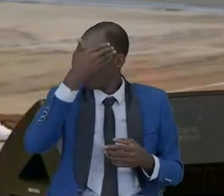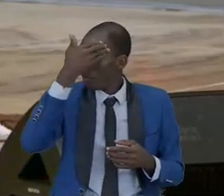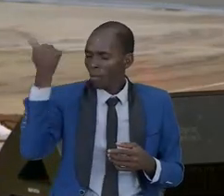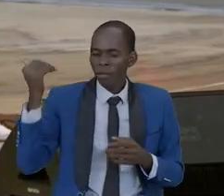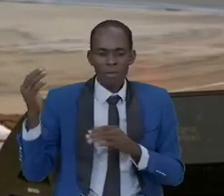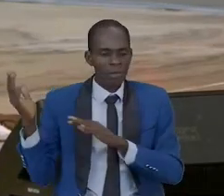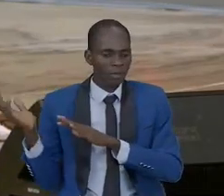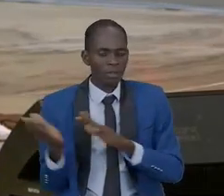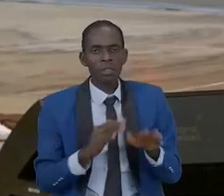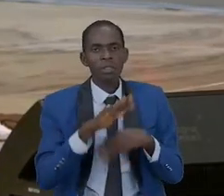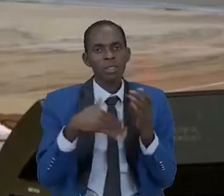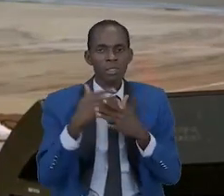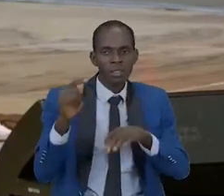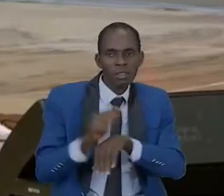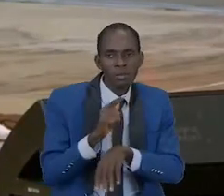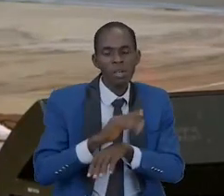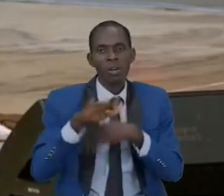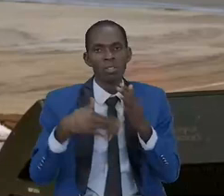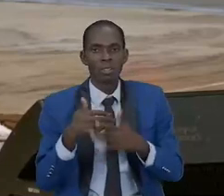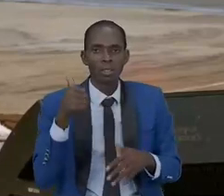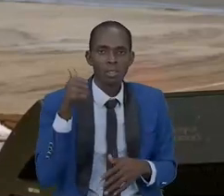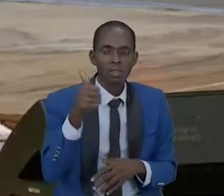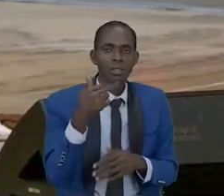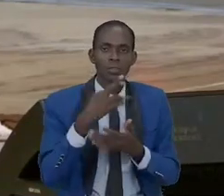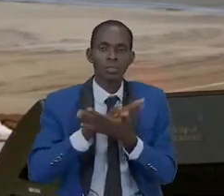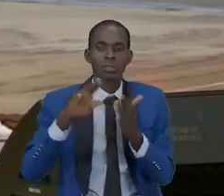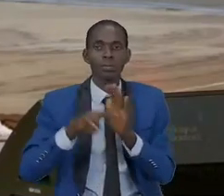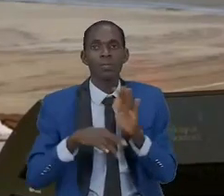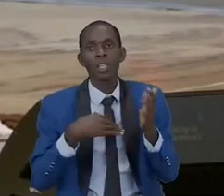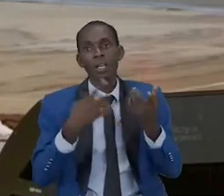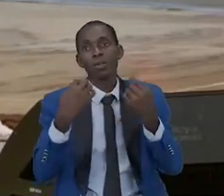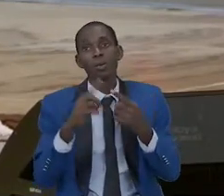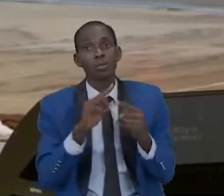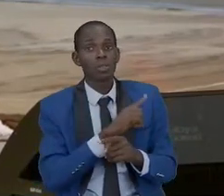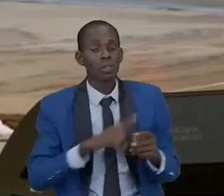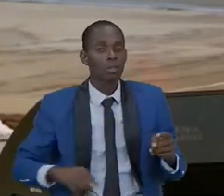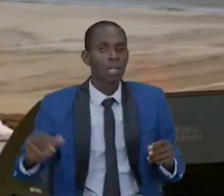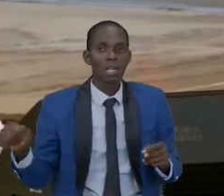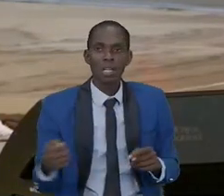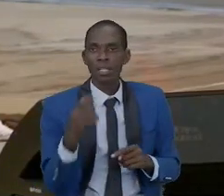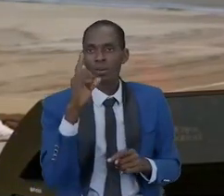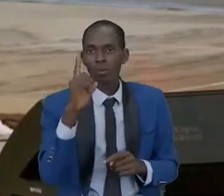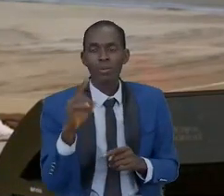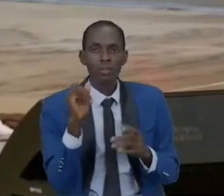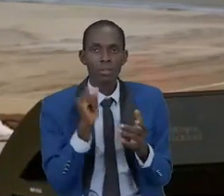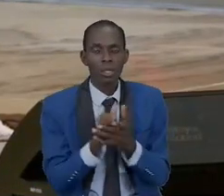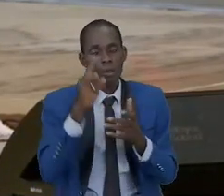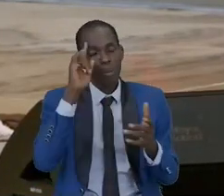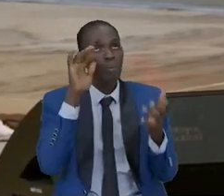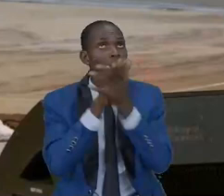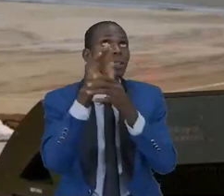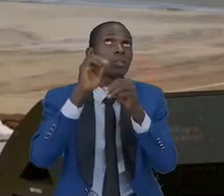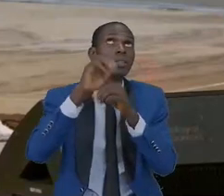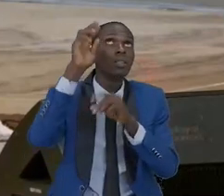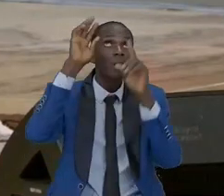cette efforts tous tes œuvres tout à propre justice mais là tu viens à Christelle quiconque est croit en lui ne